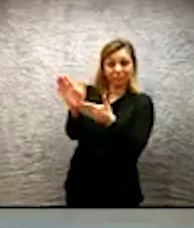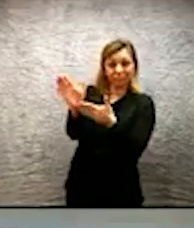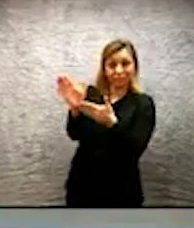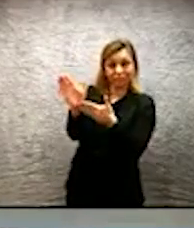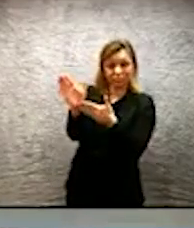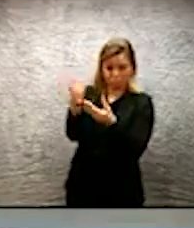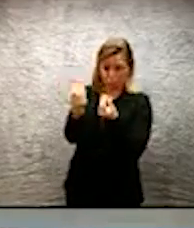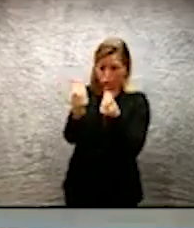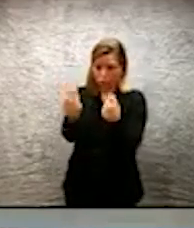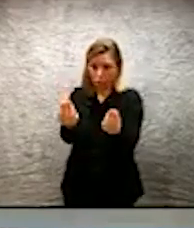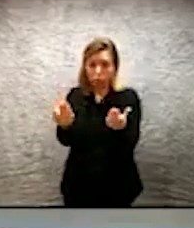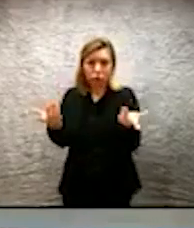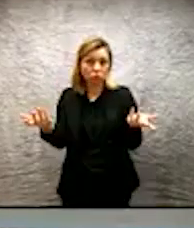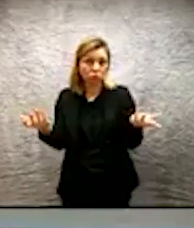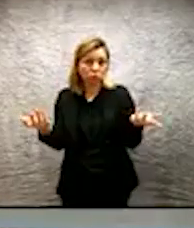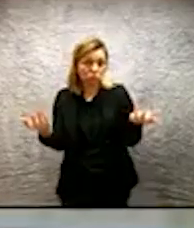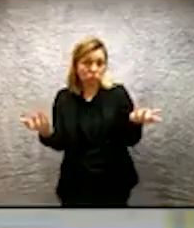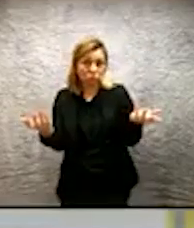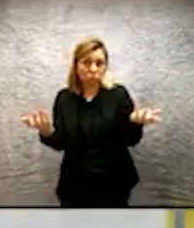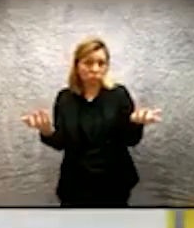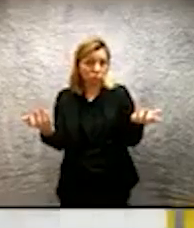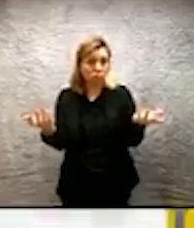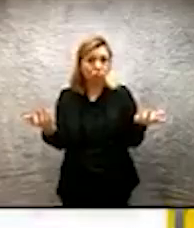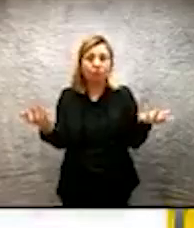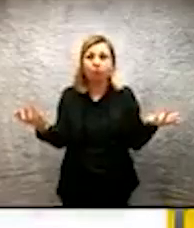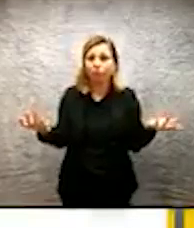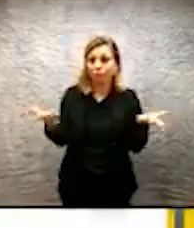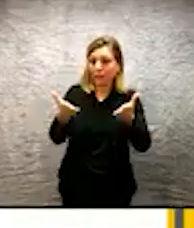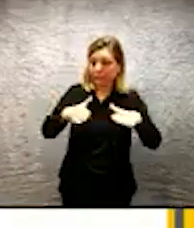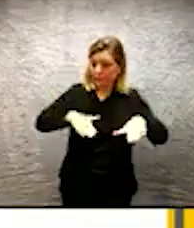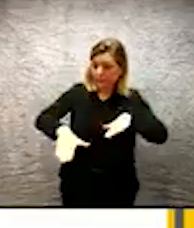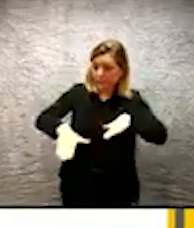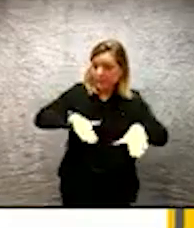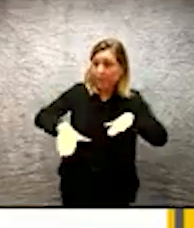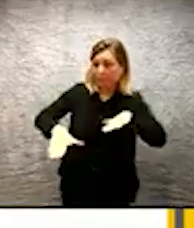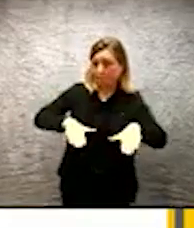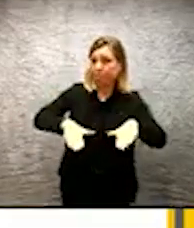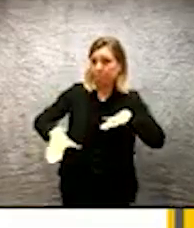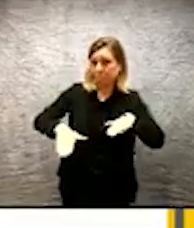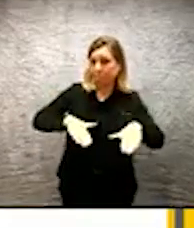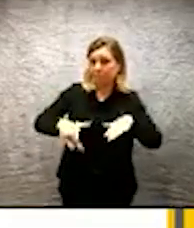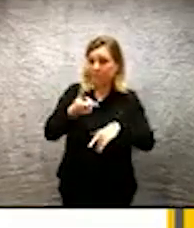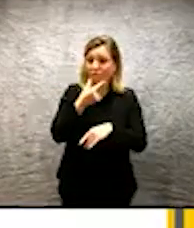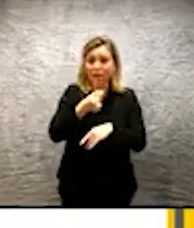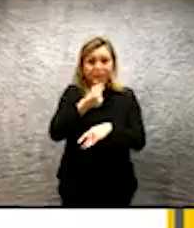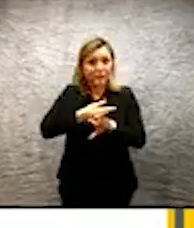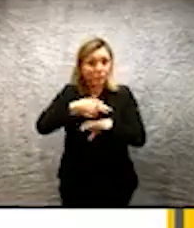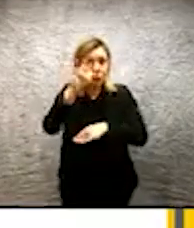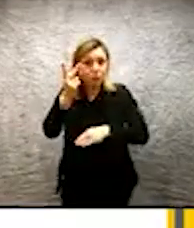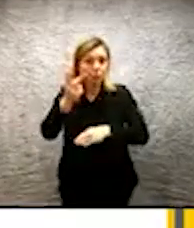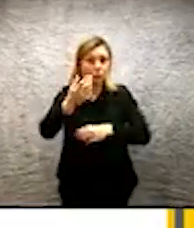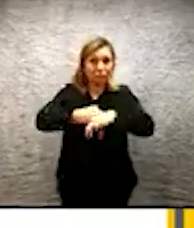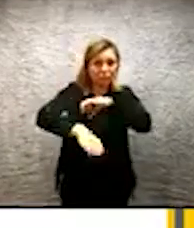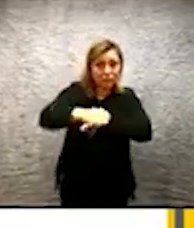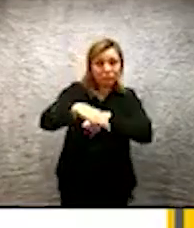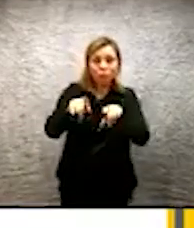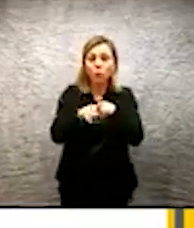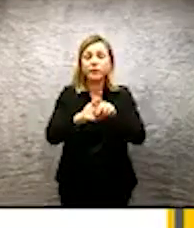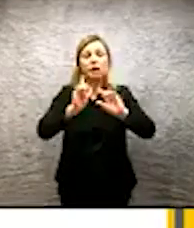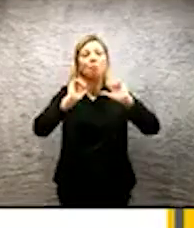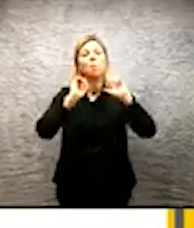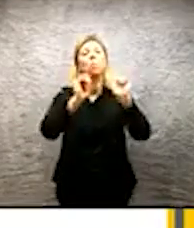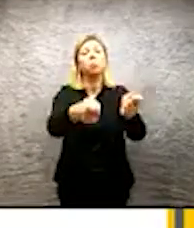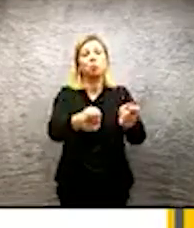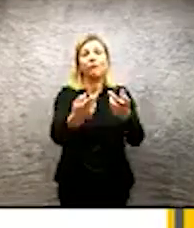la facilitation du système, mais également de désigner la commune coordinatrice, vous l'avez